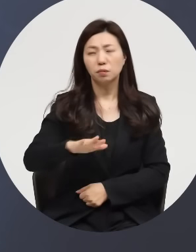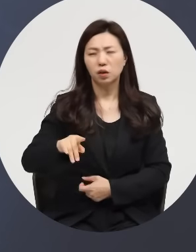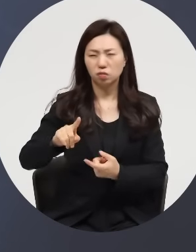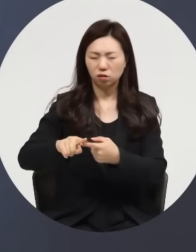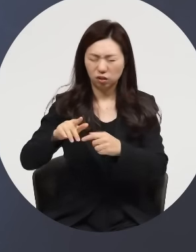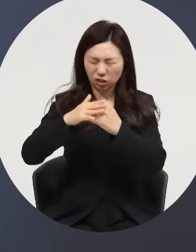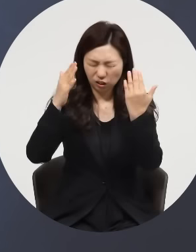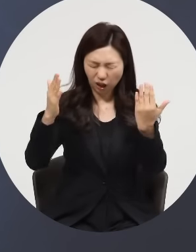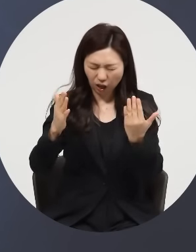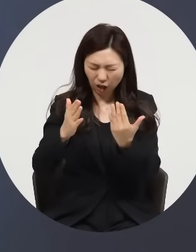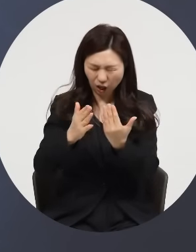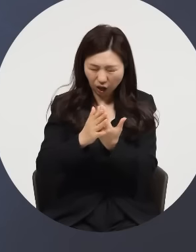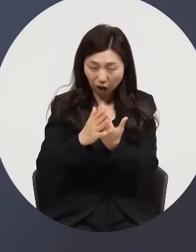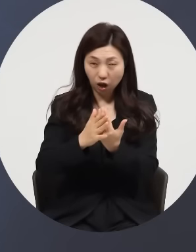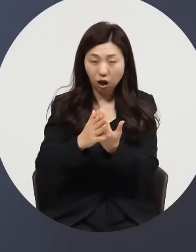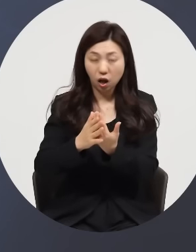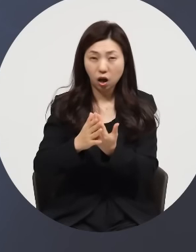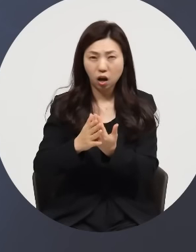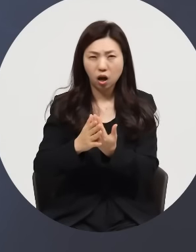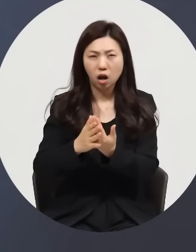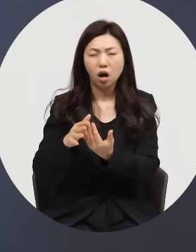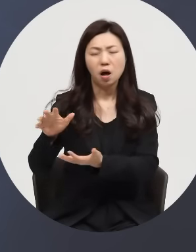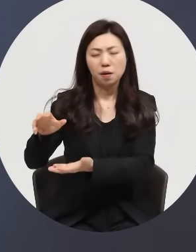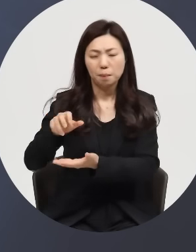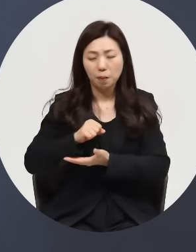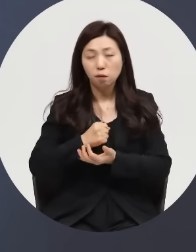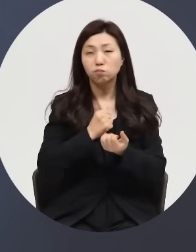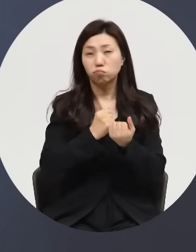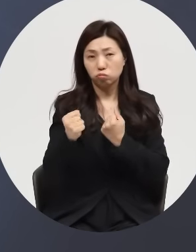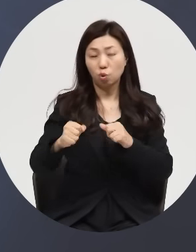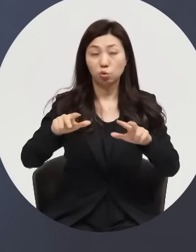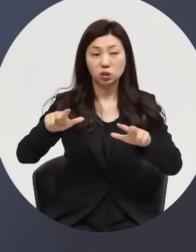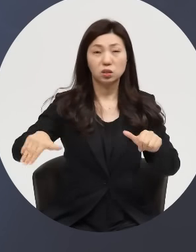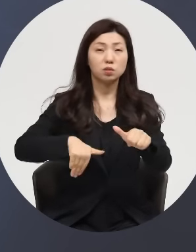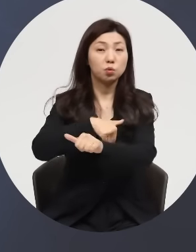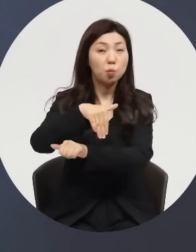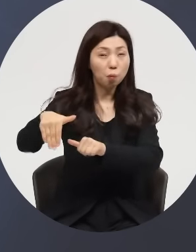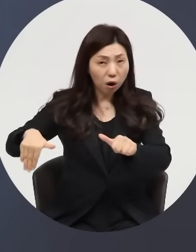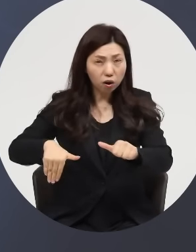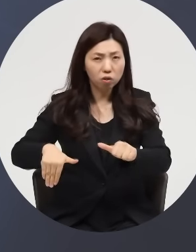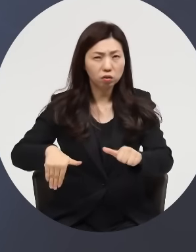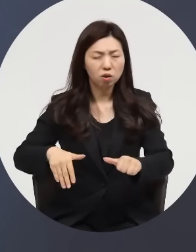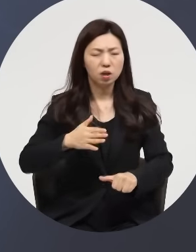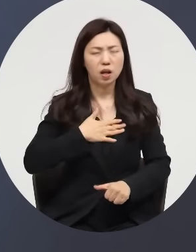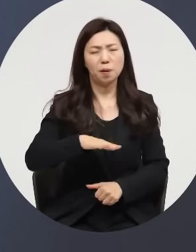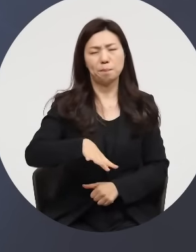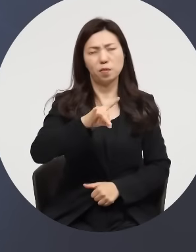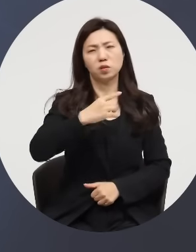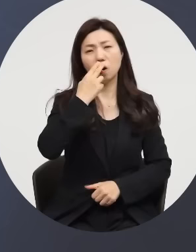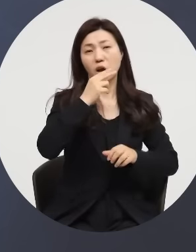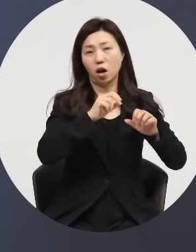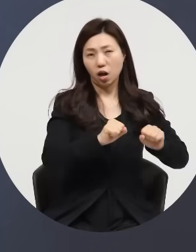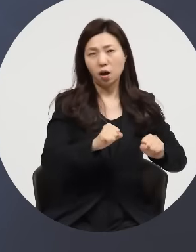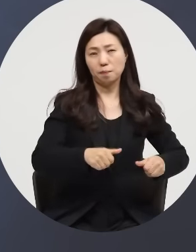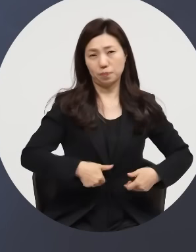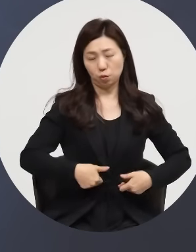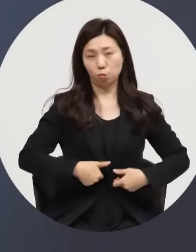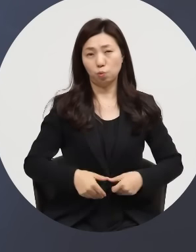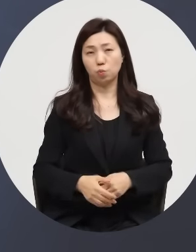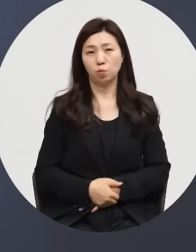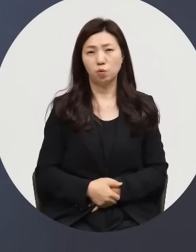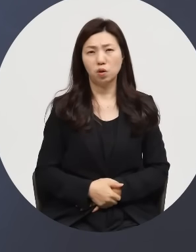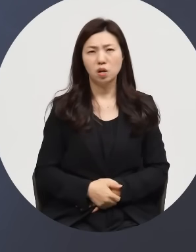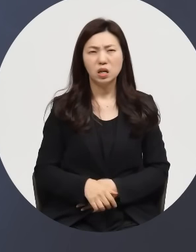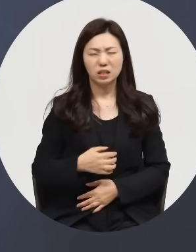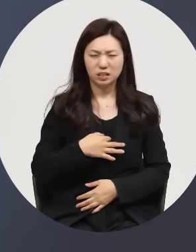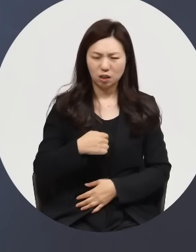거 다 감안하더라도 지금의 이런 환경에서는 나부터 살아야 한다. 이건 이기심이